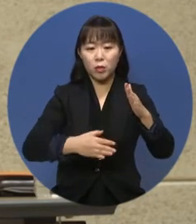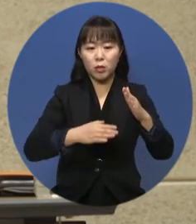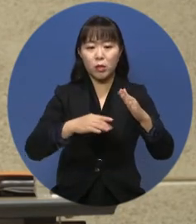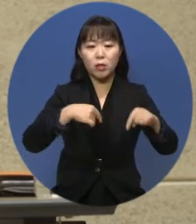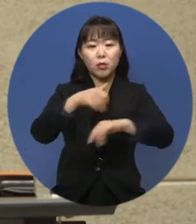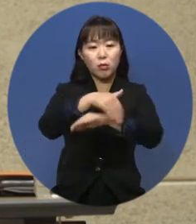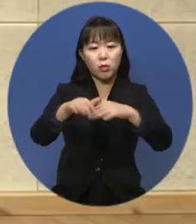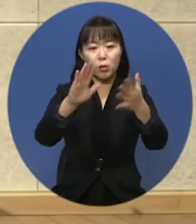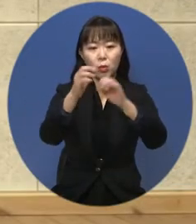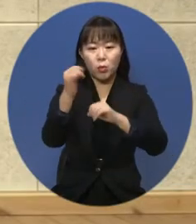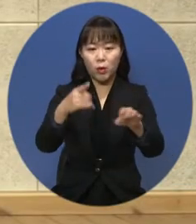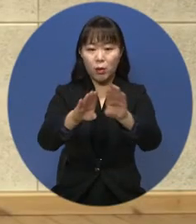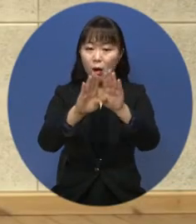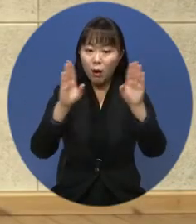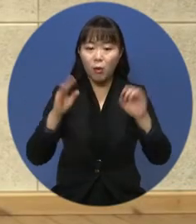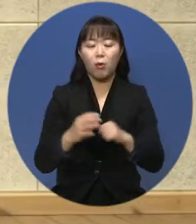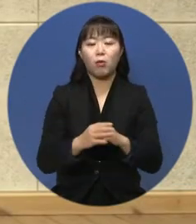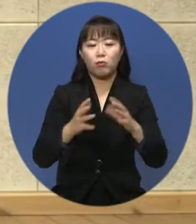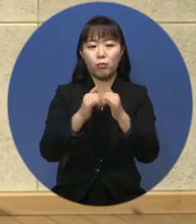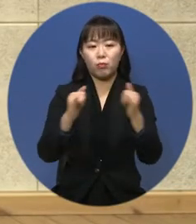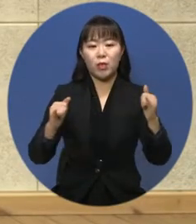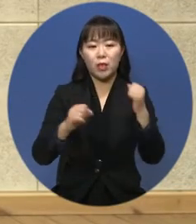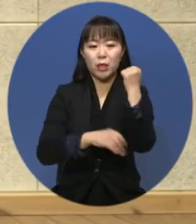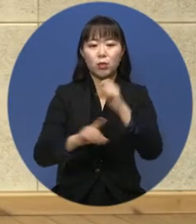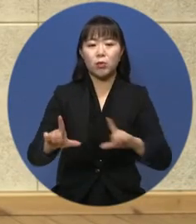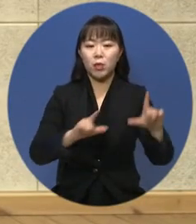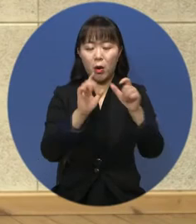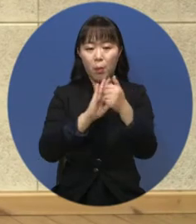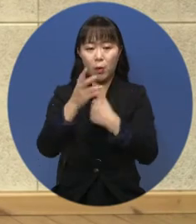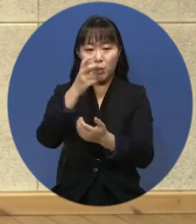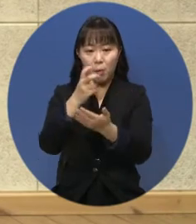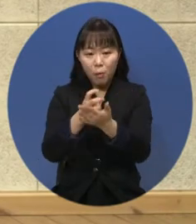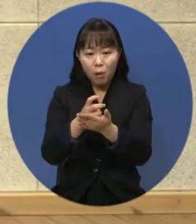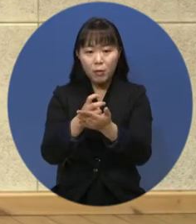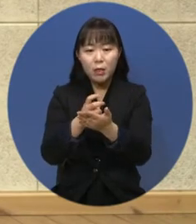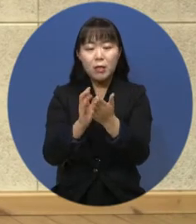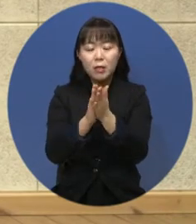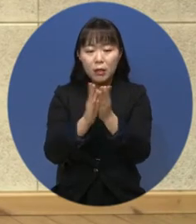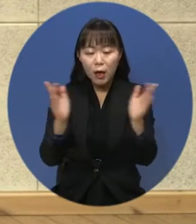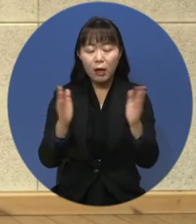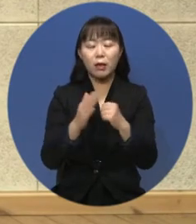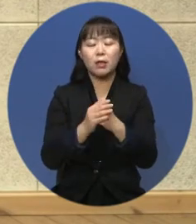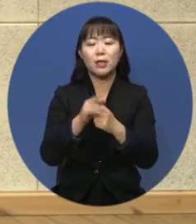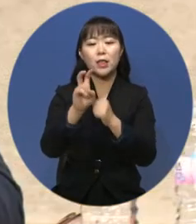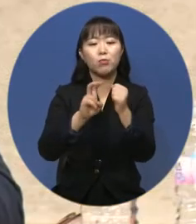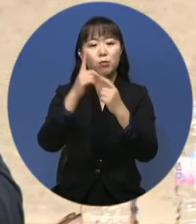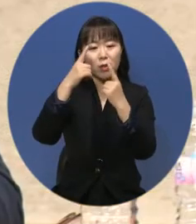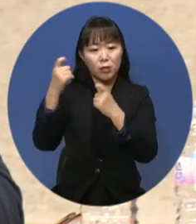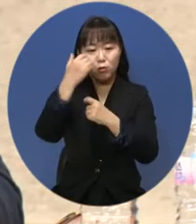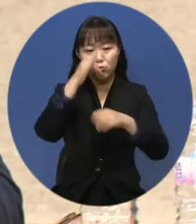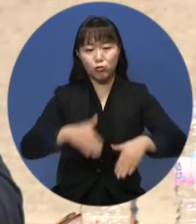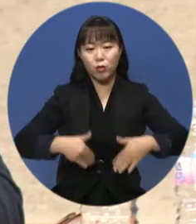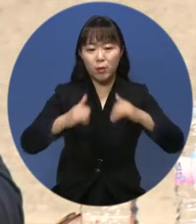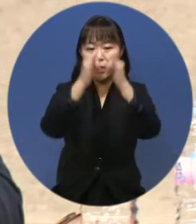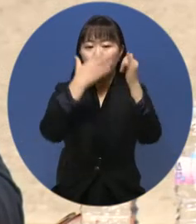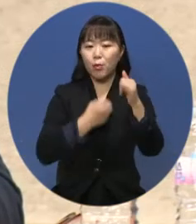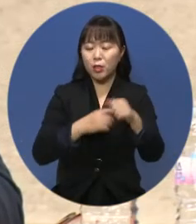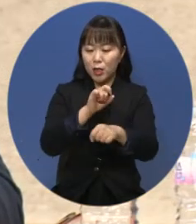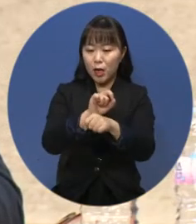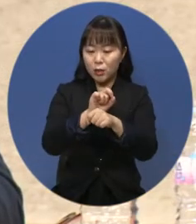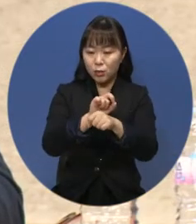토론회 를 개최하고 국민기초생활보장법 c 의 20주년을 맞이해 충남 사회복지 행정